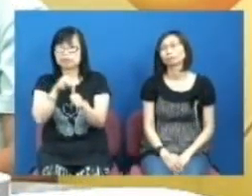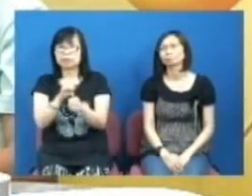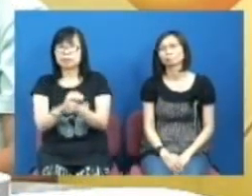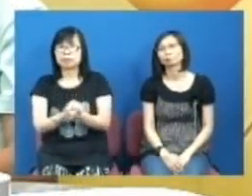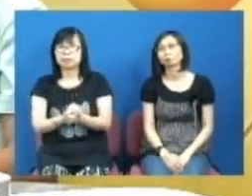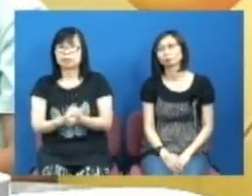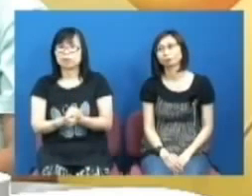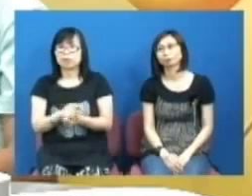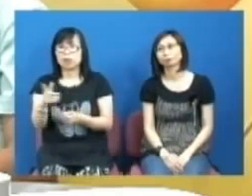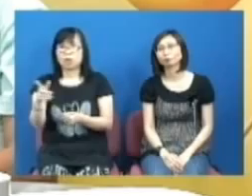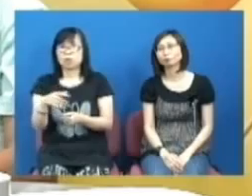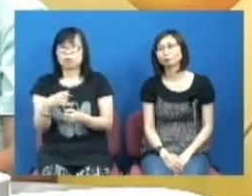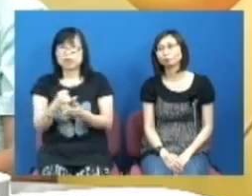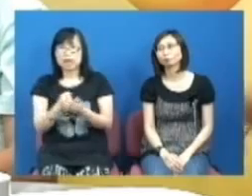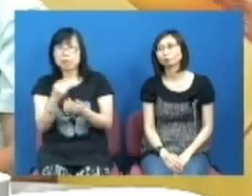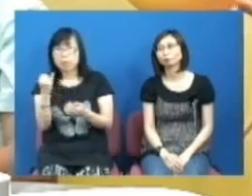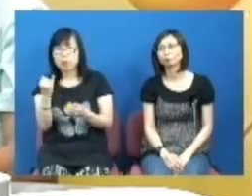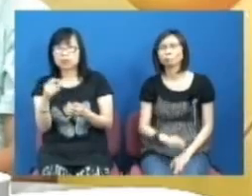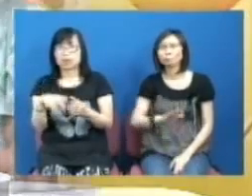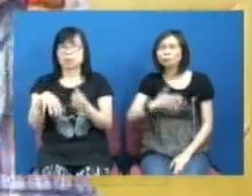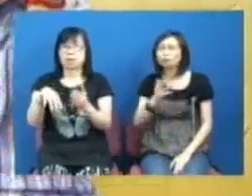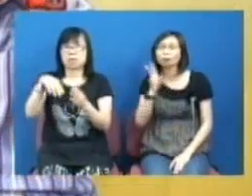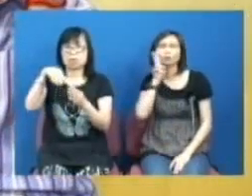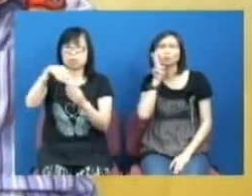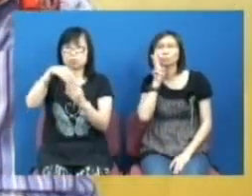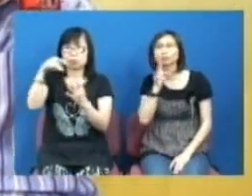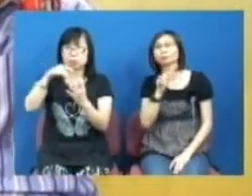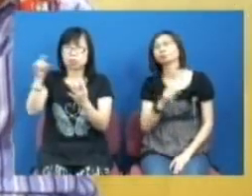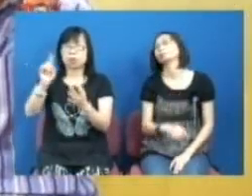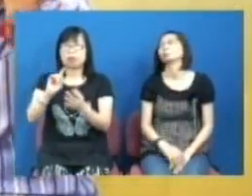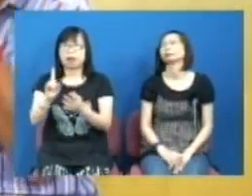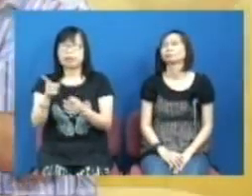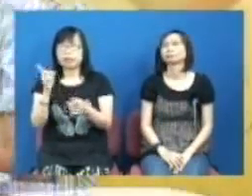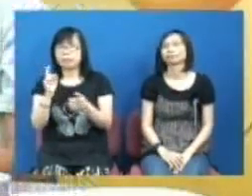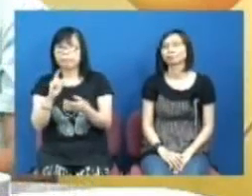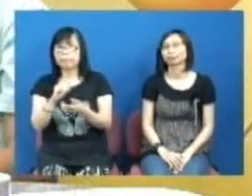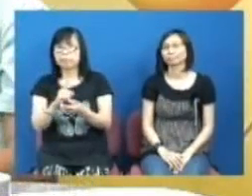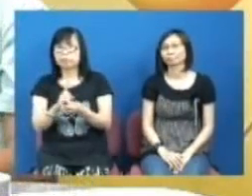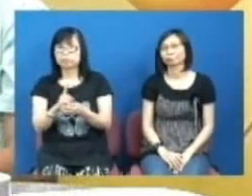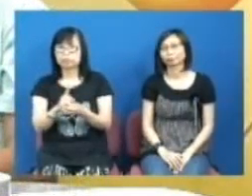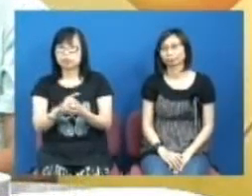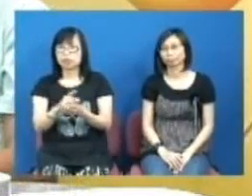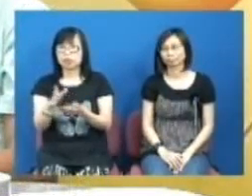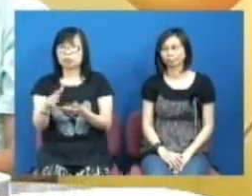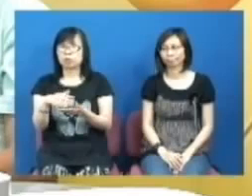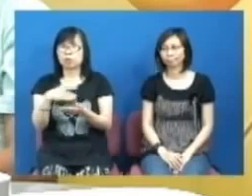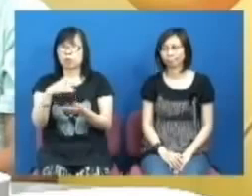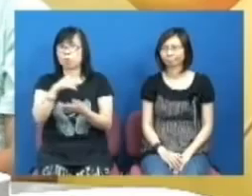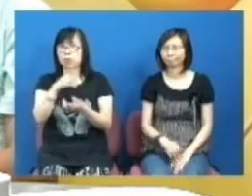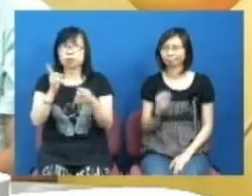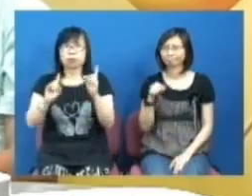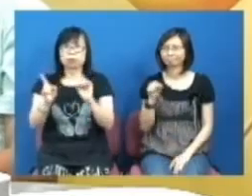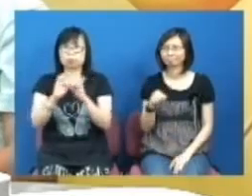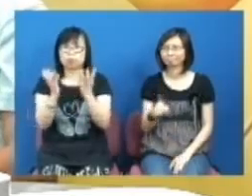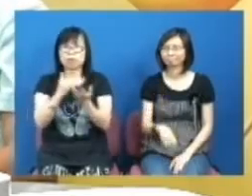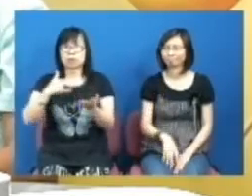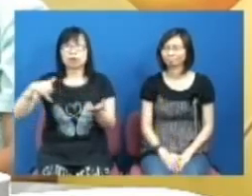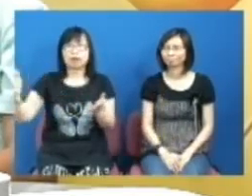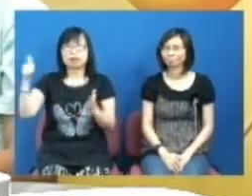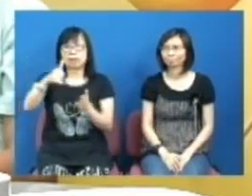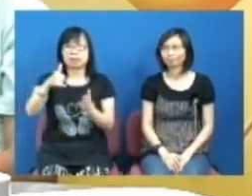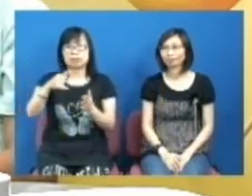我就講嗰啲叫殘影競選法咯。 但 係 又好得意， 任何嘢都到此一遊，好似